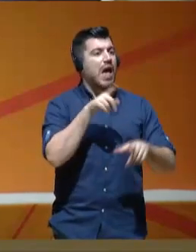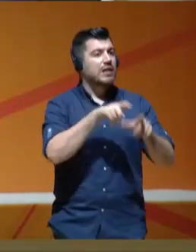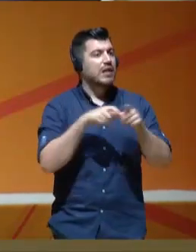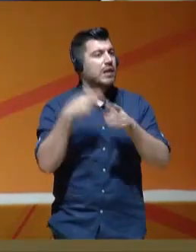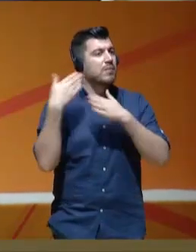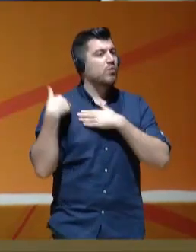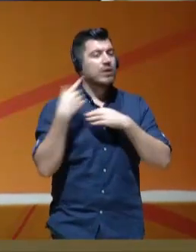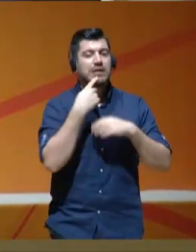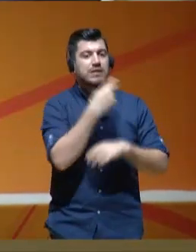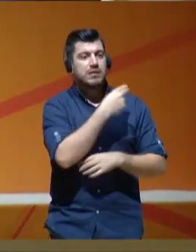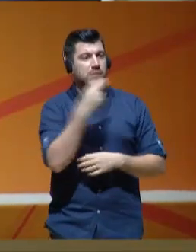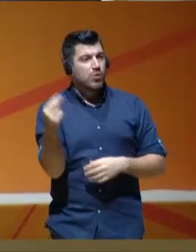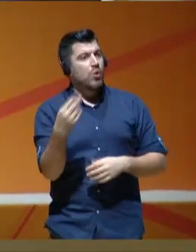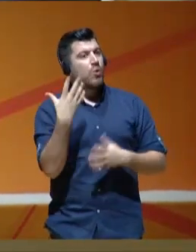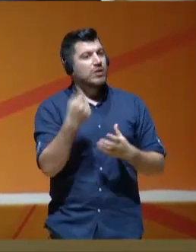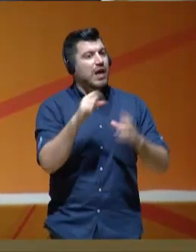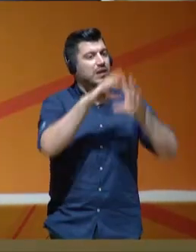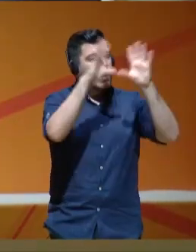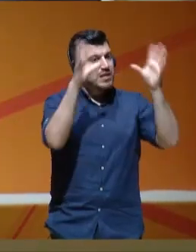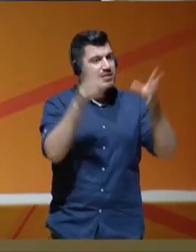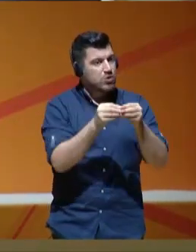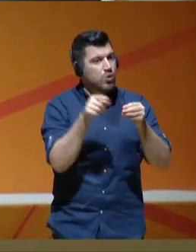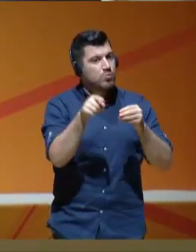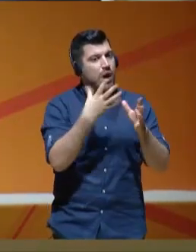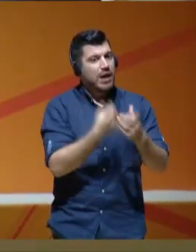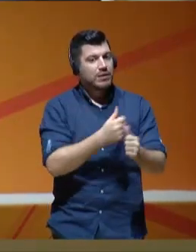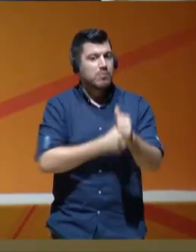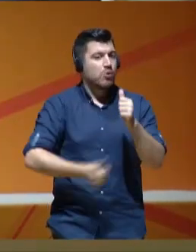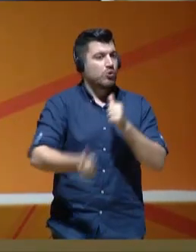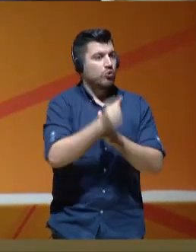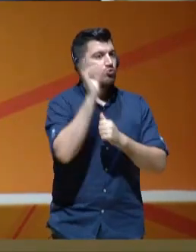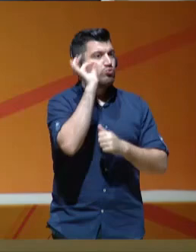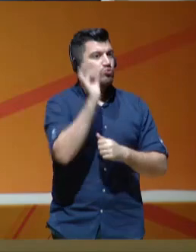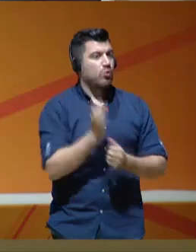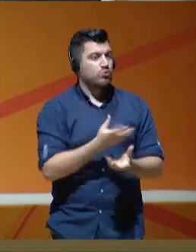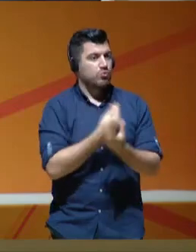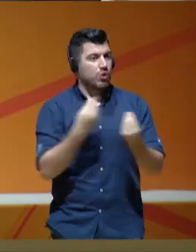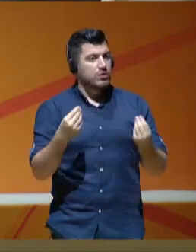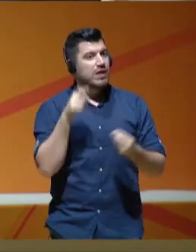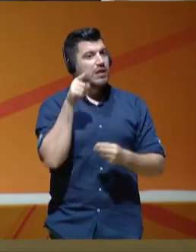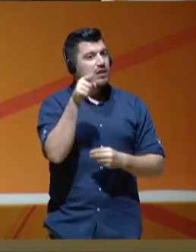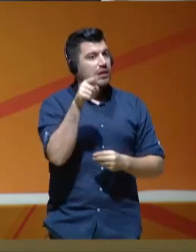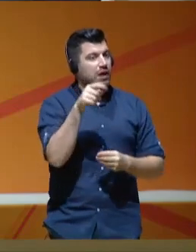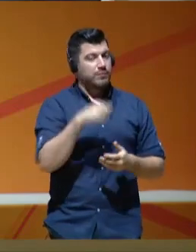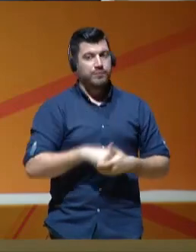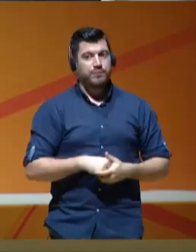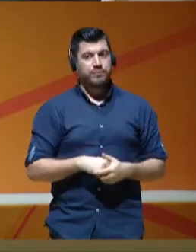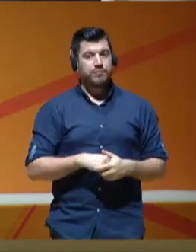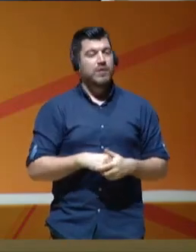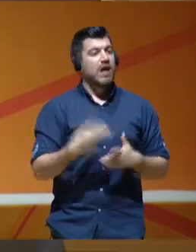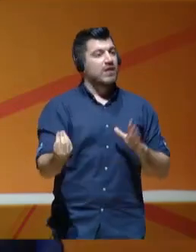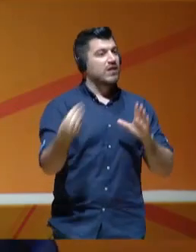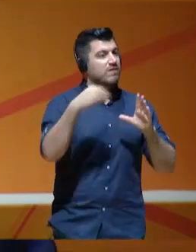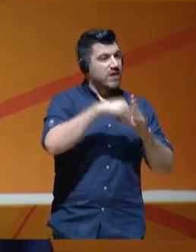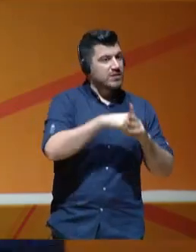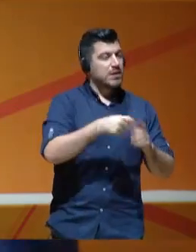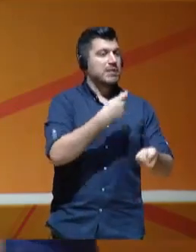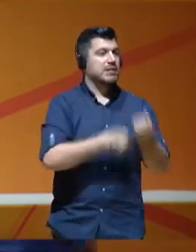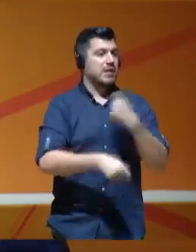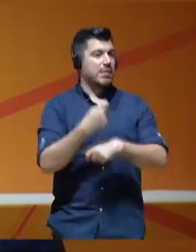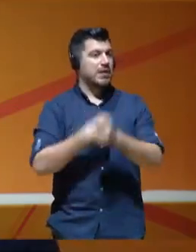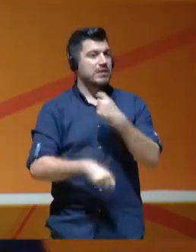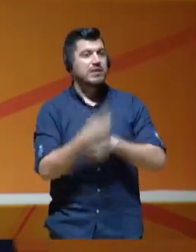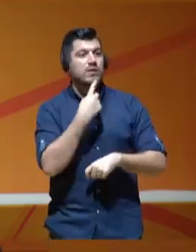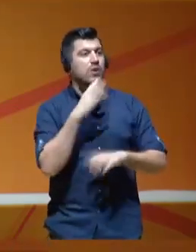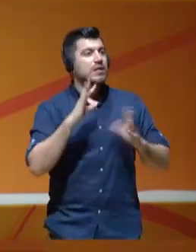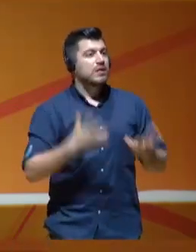του αξιακή προτεραιότητα και την εφοράει σε μια επιχείρηση. Και της λέει, άκου να